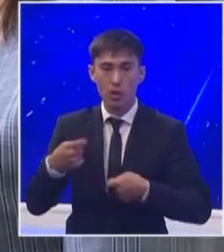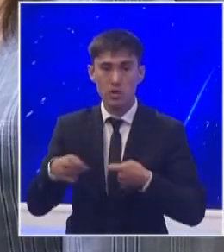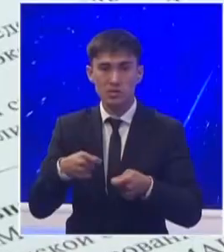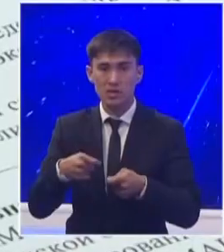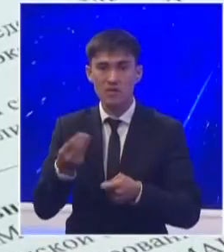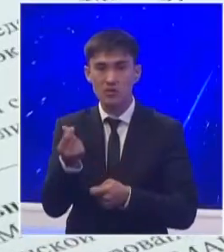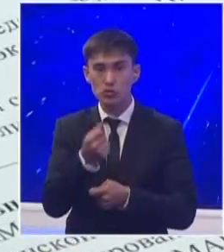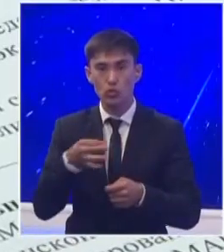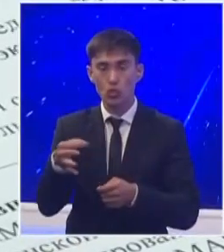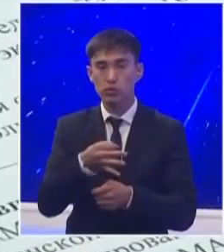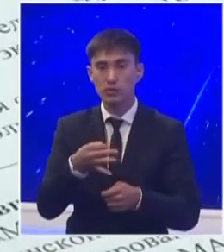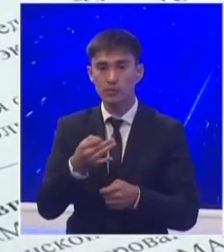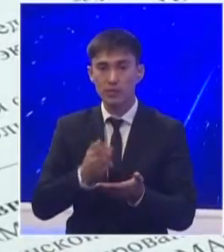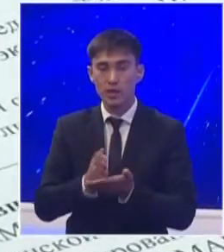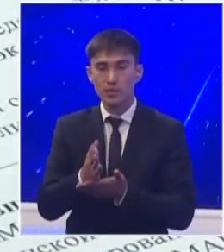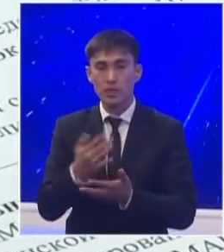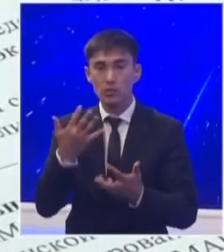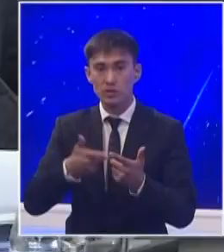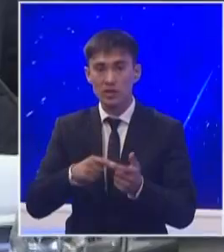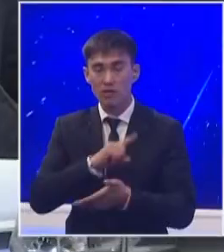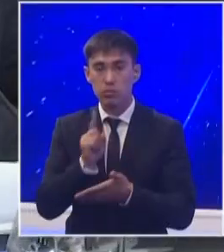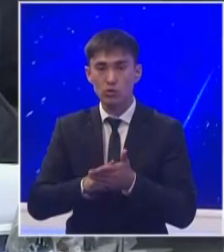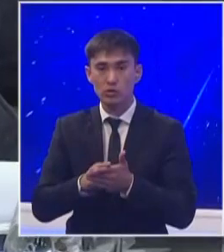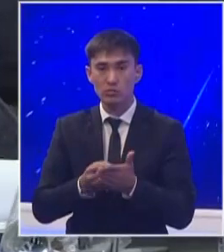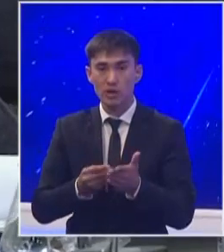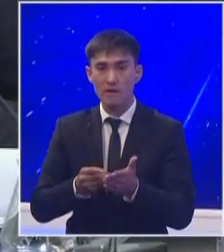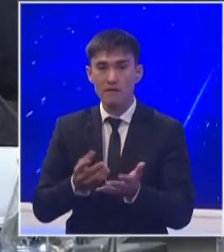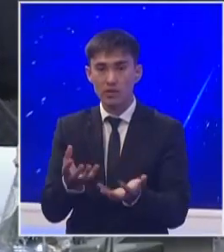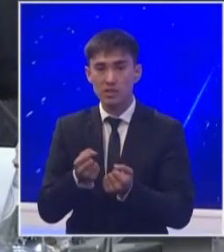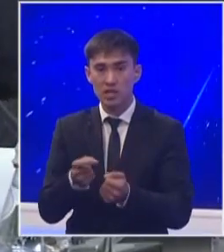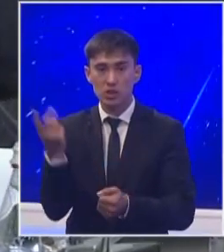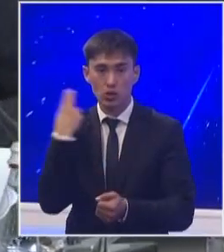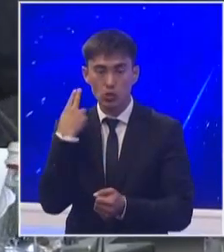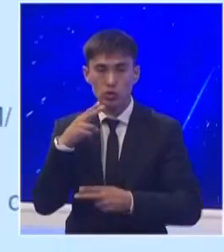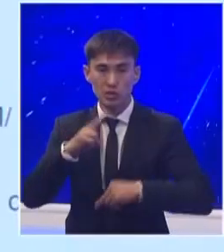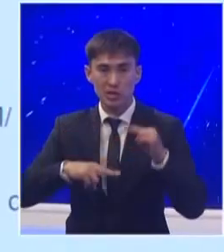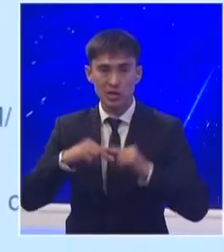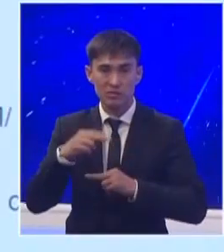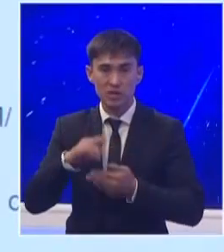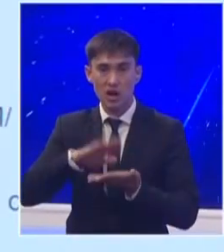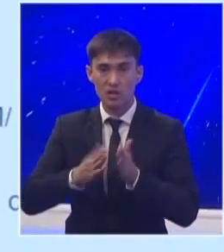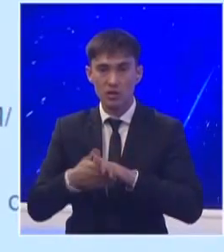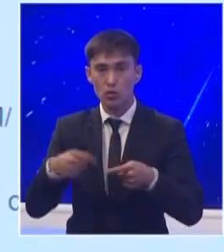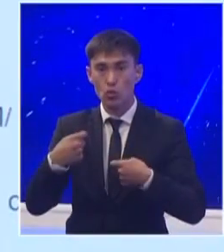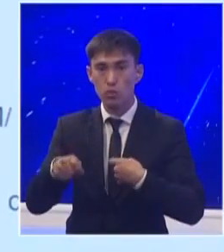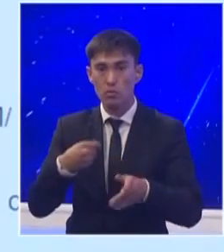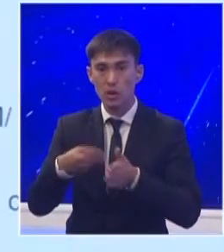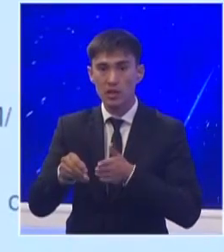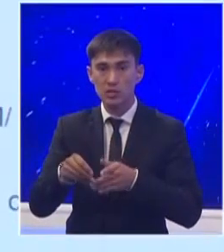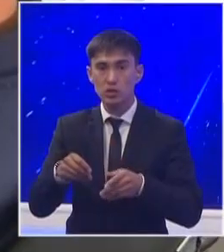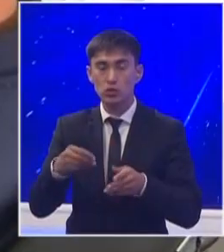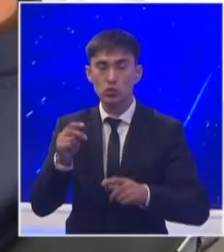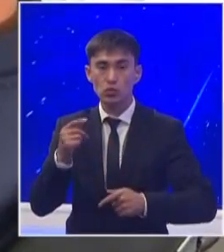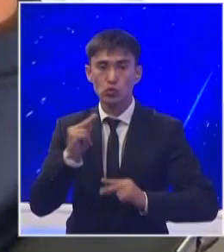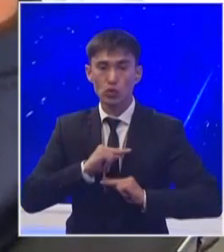и инвестиционной области, в том числе вопросы по взысканию задолженности, строительству, контракты купли-продажи и трудовые